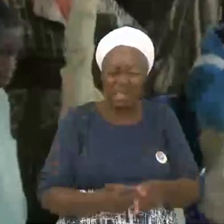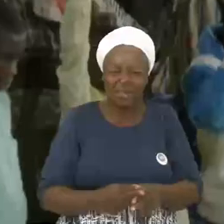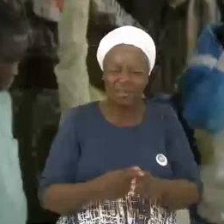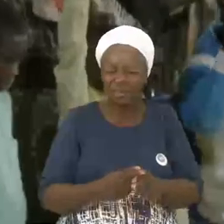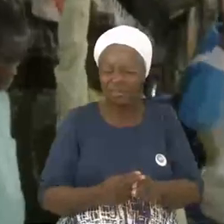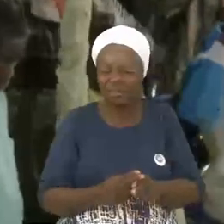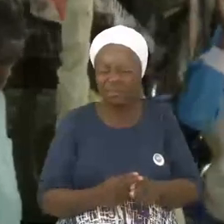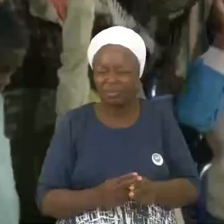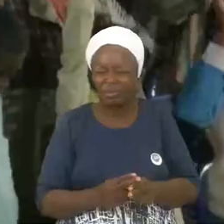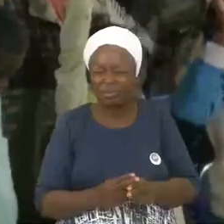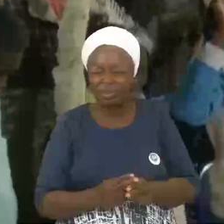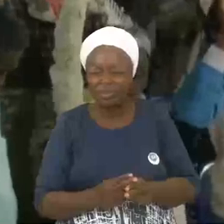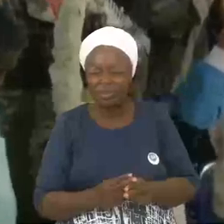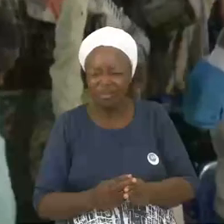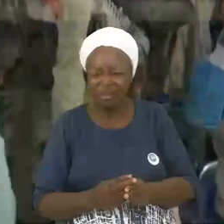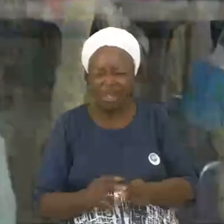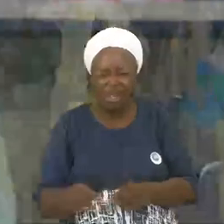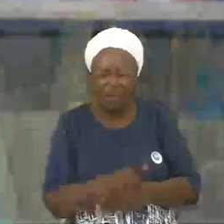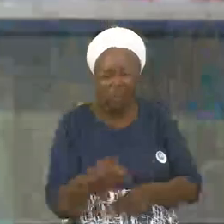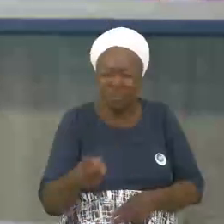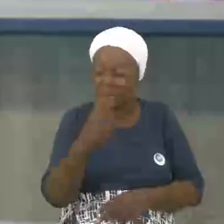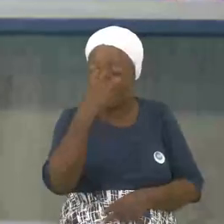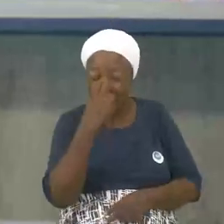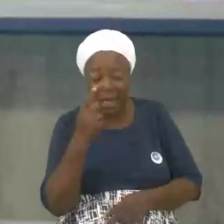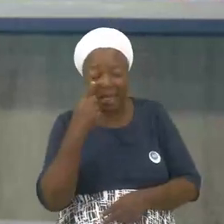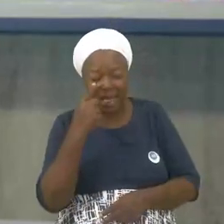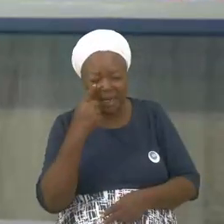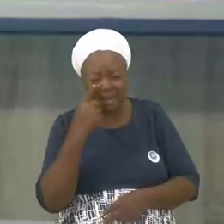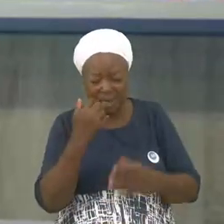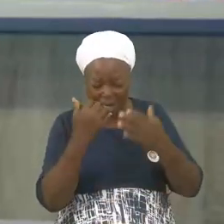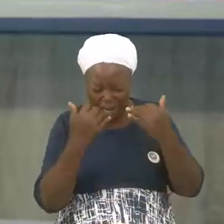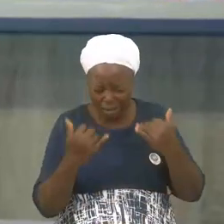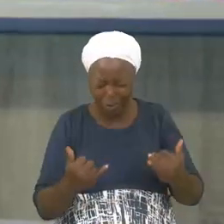délivrance dans la vie de chacun au nom de Jésus.